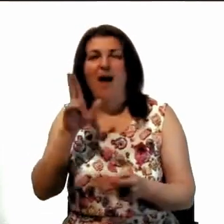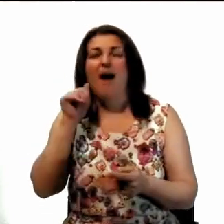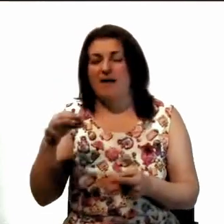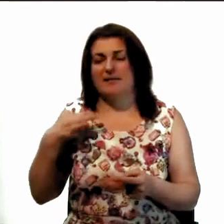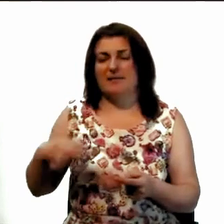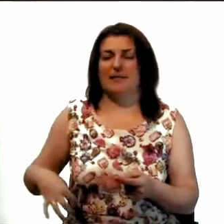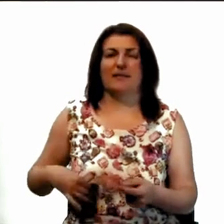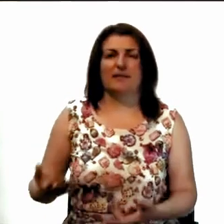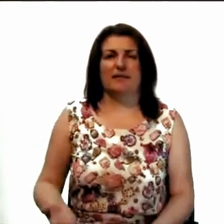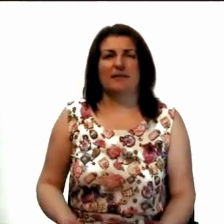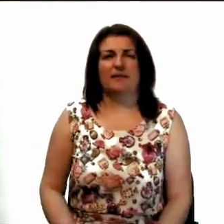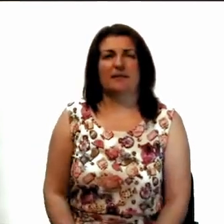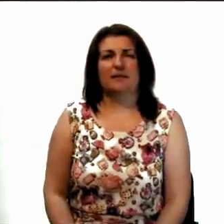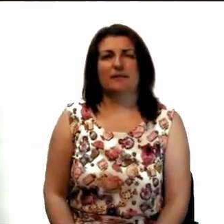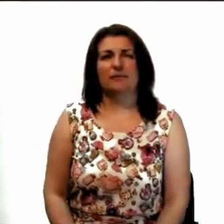сын.